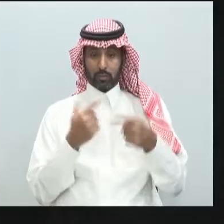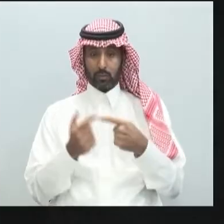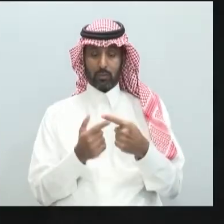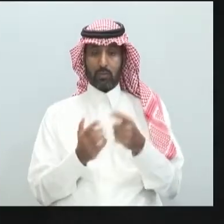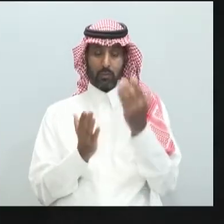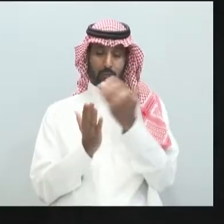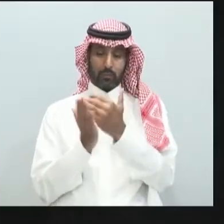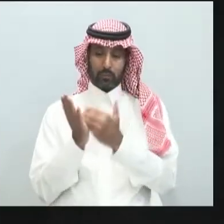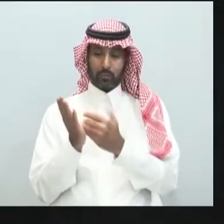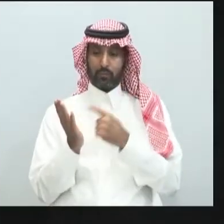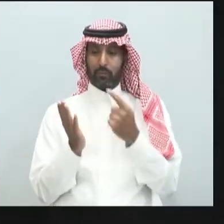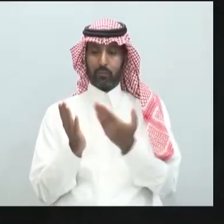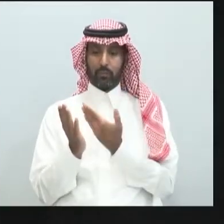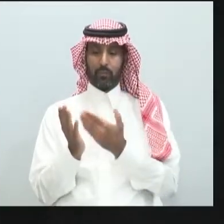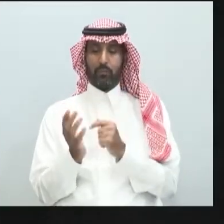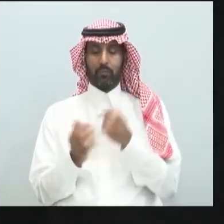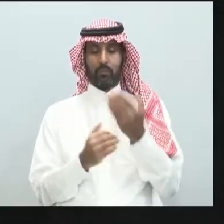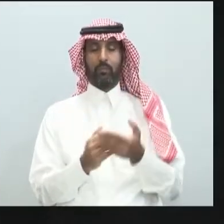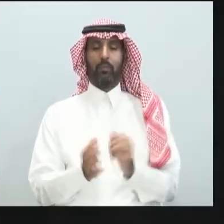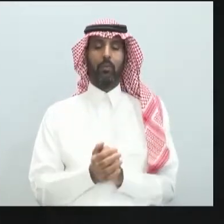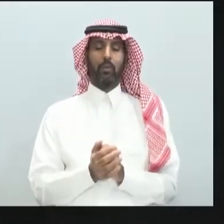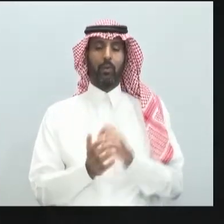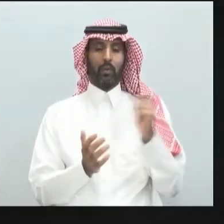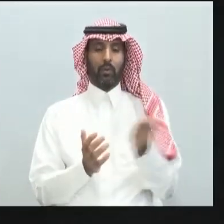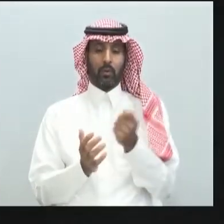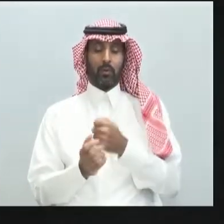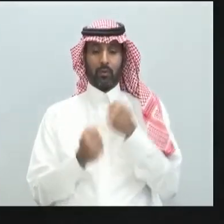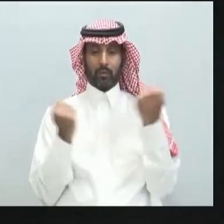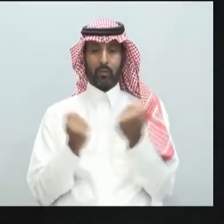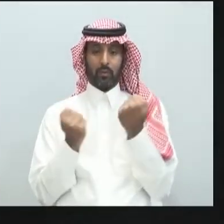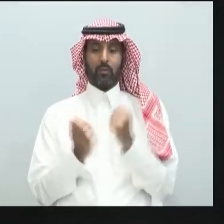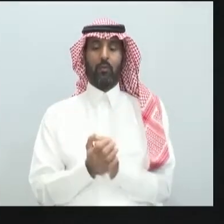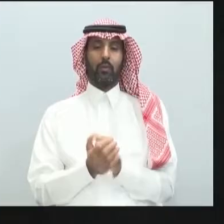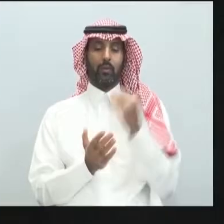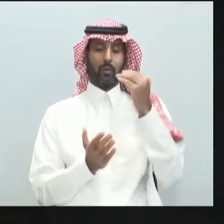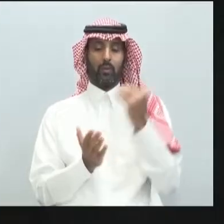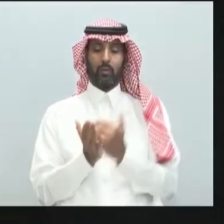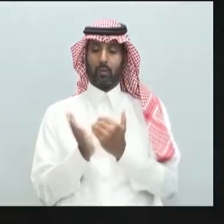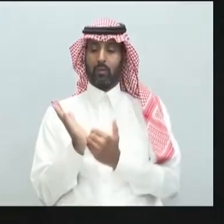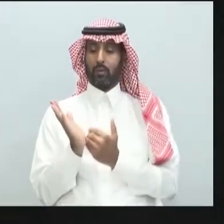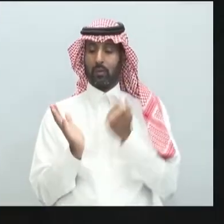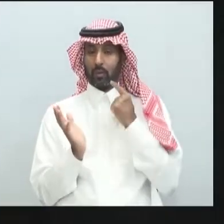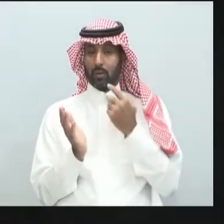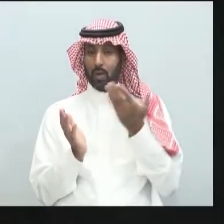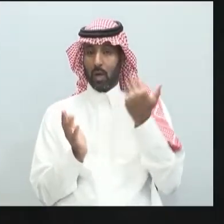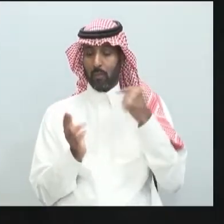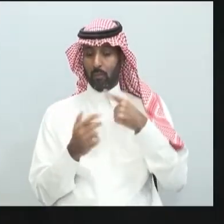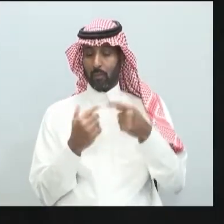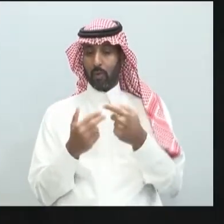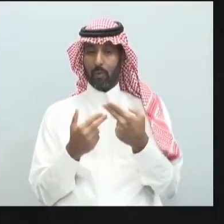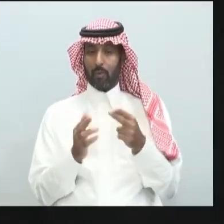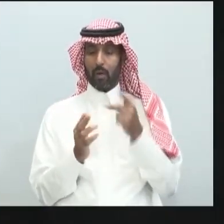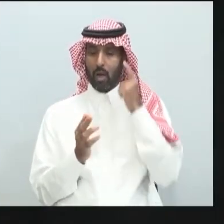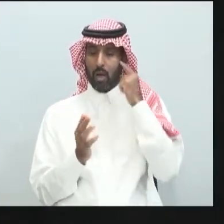بمشيئه الله تعالى في هذا الدرس حل تدريبات هذا النص وقبل ان ابدا في عرضها